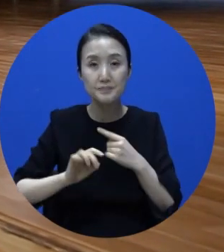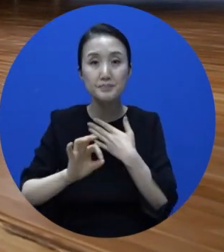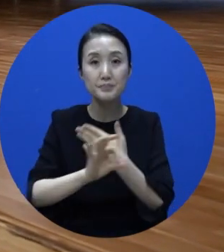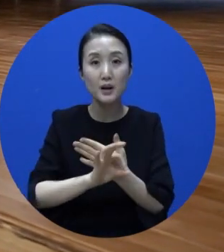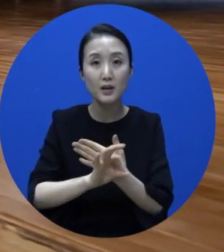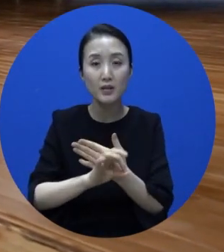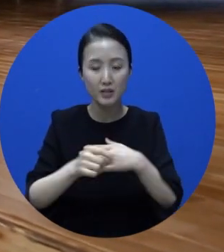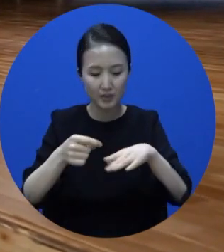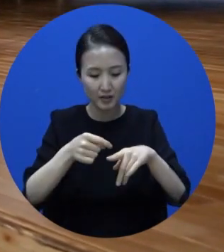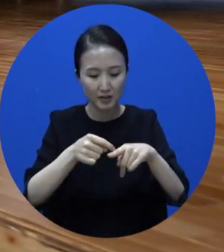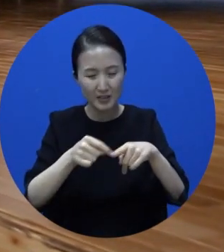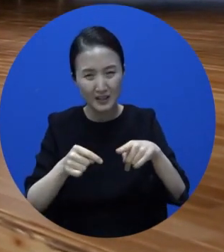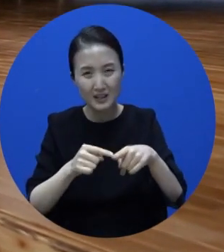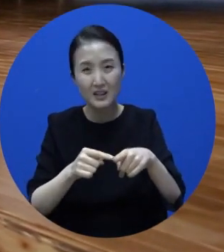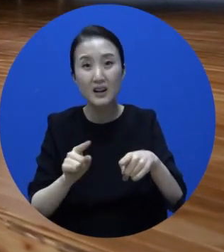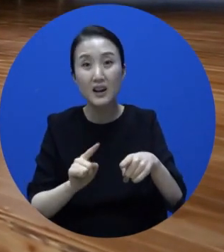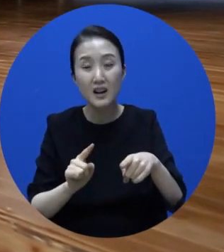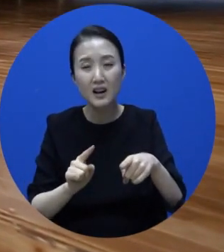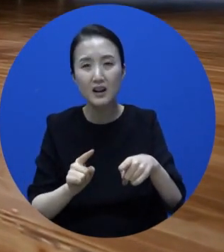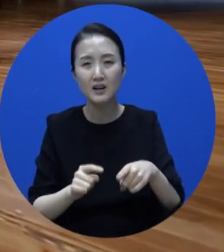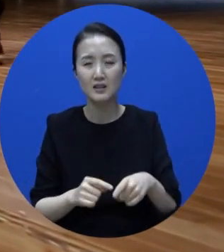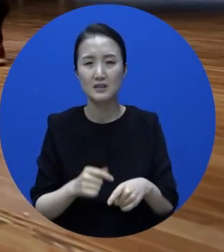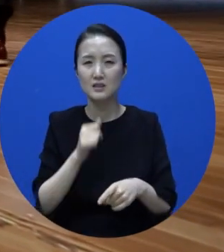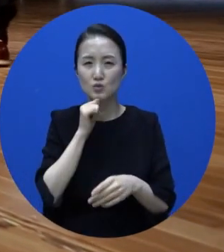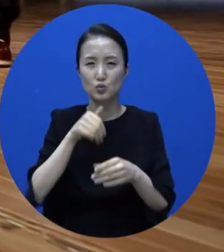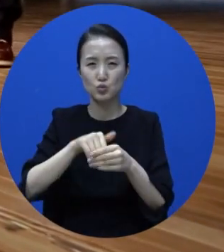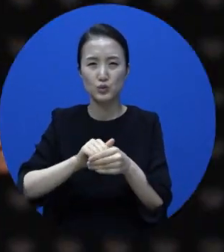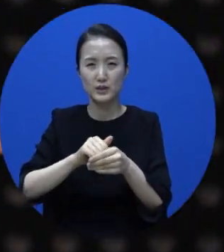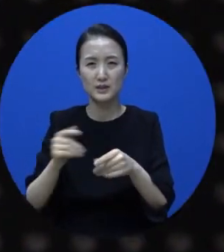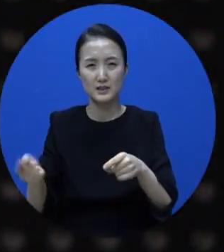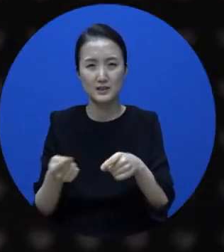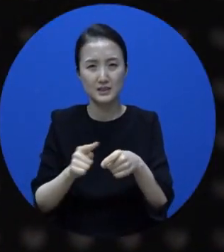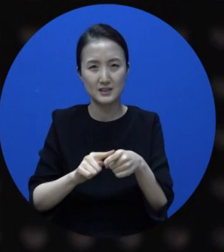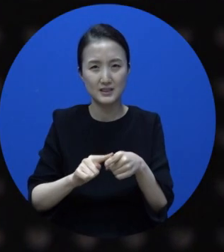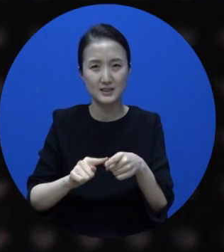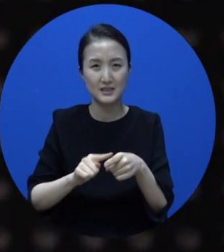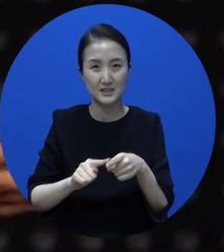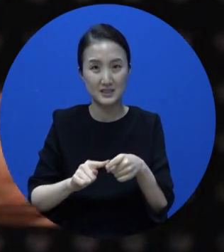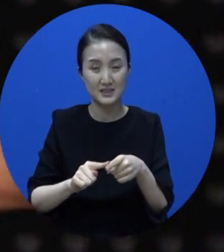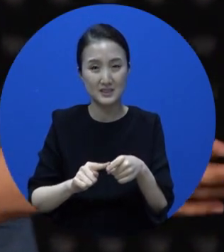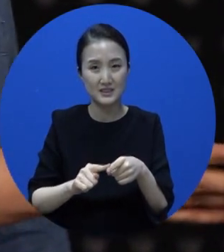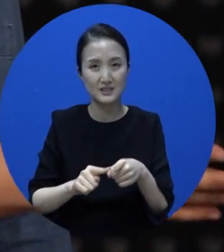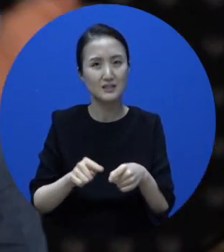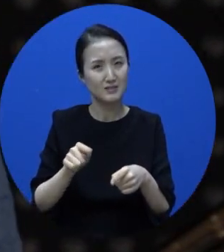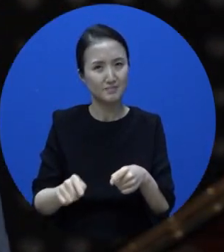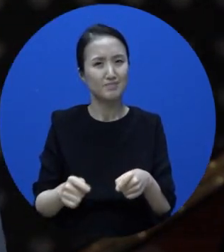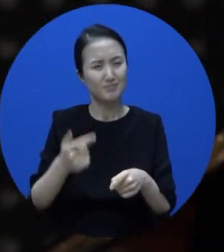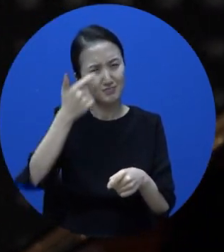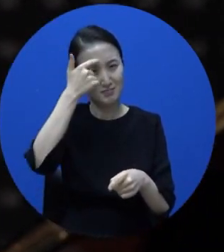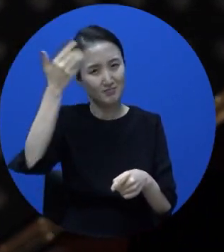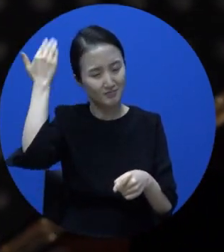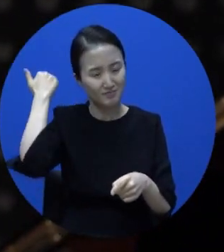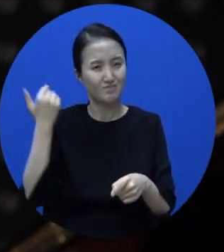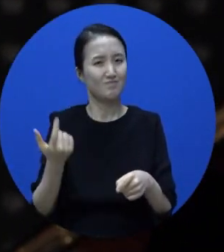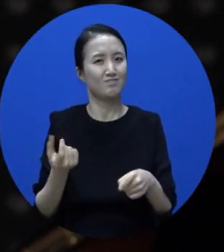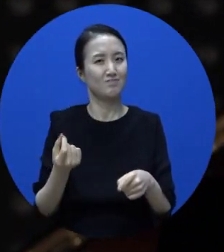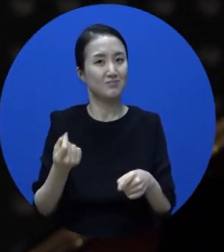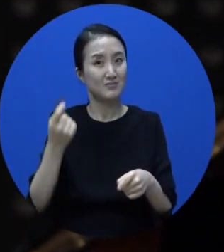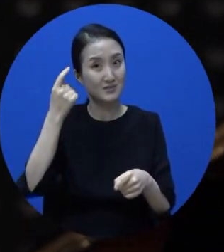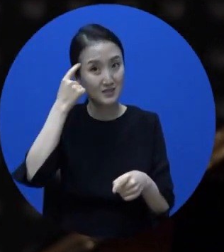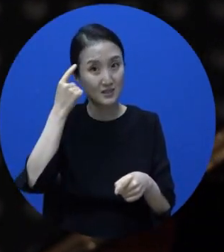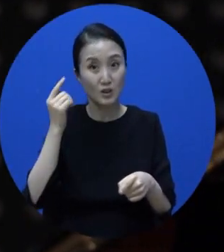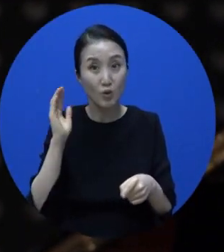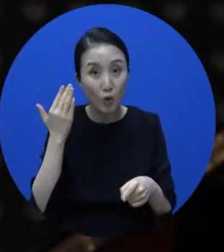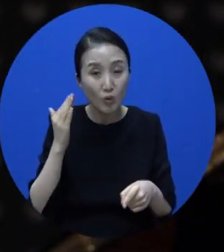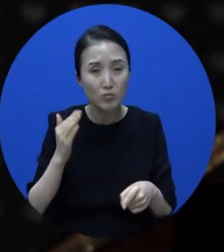하면 된장 발라라 그랬어요 근데 그때는 그게 지은 줄 알았어요 그게 질린 줄 알았어요 근데 지금은 말도